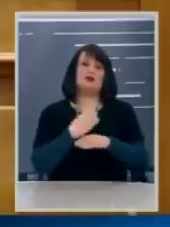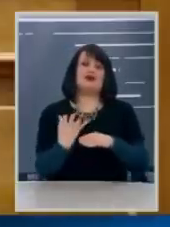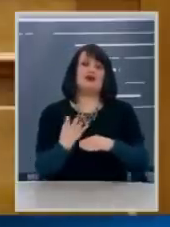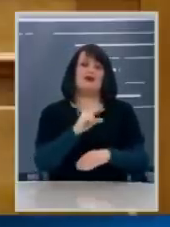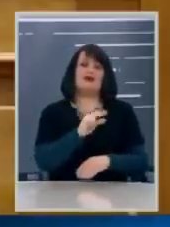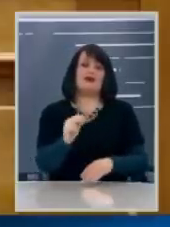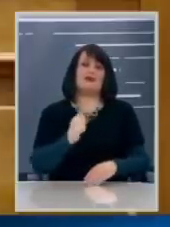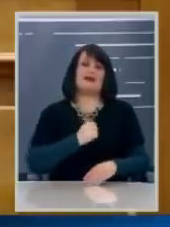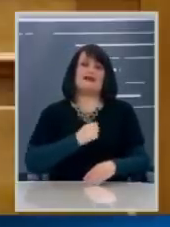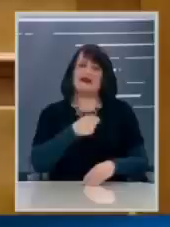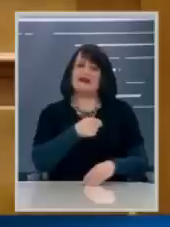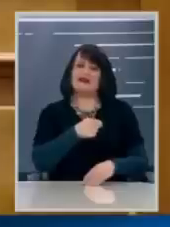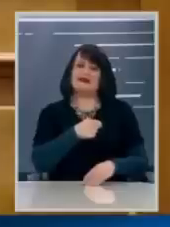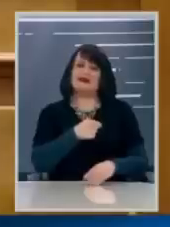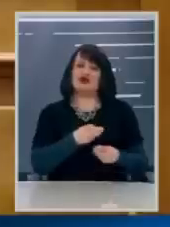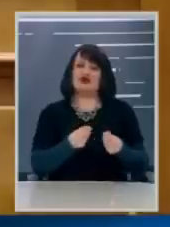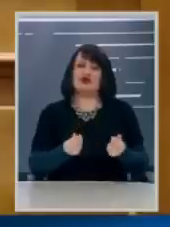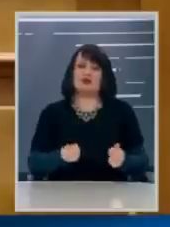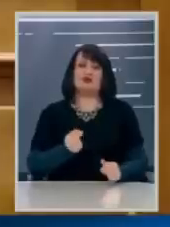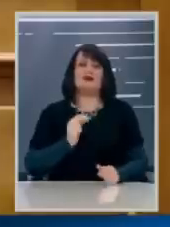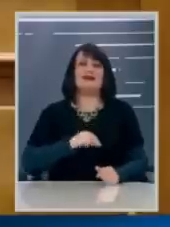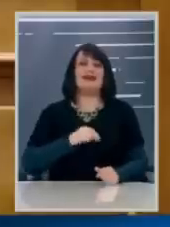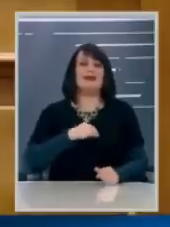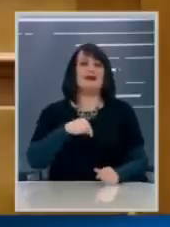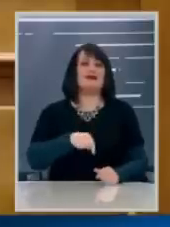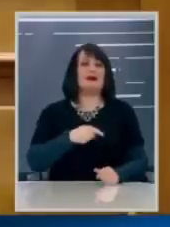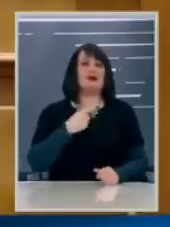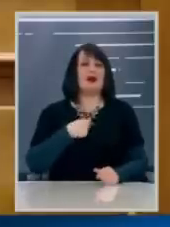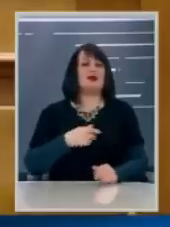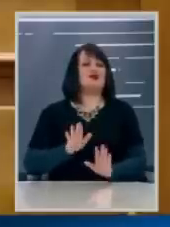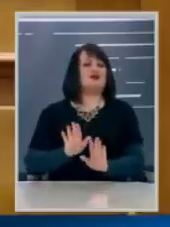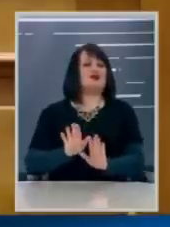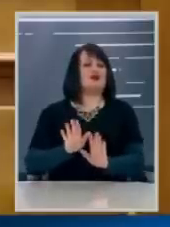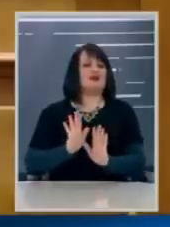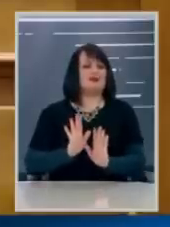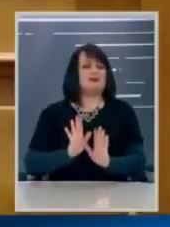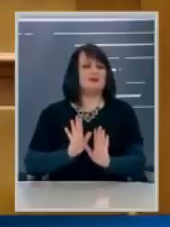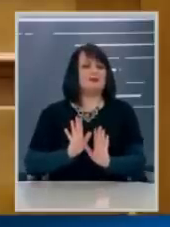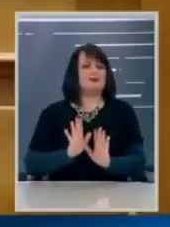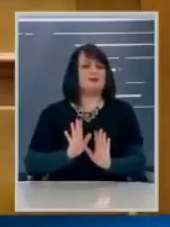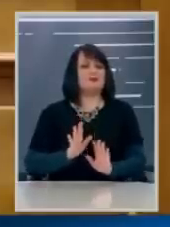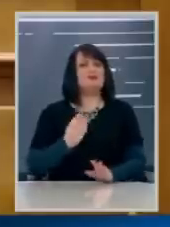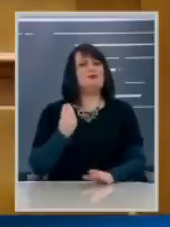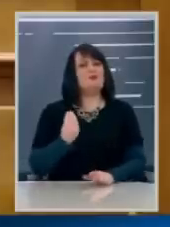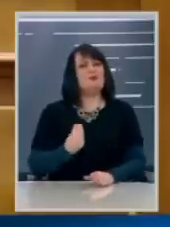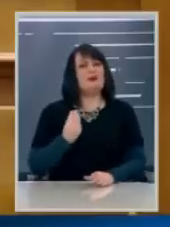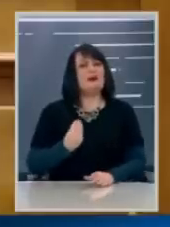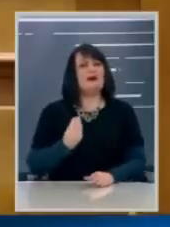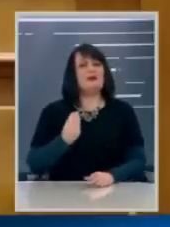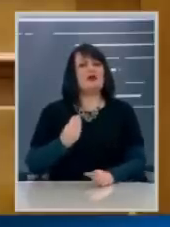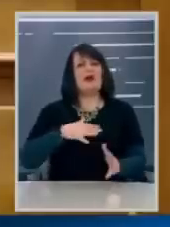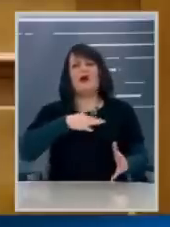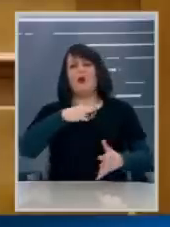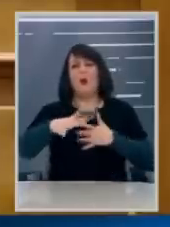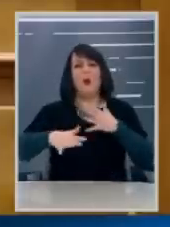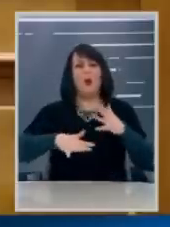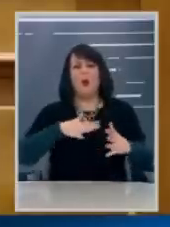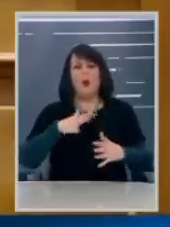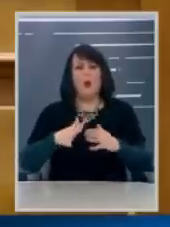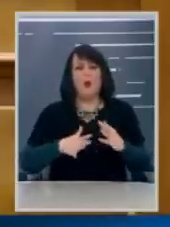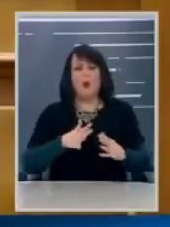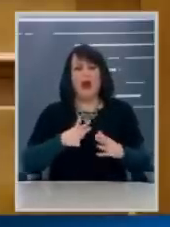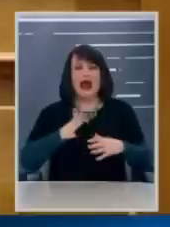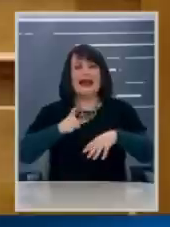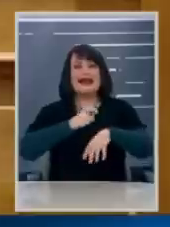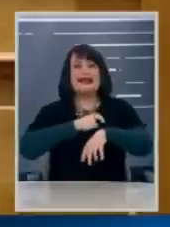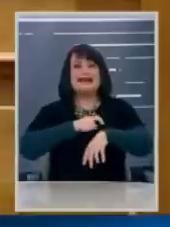αντίληψη, ότι μπορεί να μην σας συμφέρουν τώρα οι δημοσκοπήσεις, αλλά καλύτερα να μείνει αυτό το χάος, γιατί θα έρθει η στιγμή